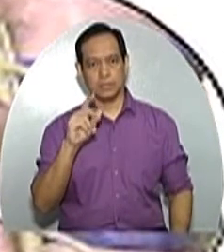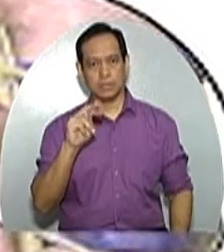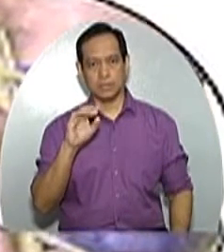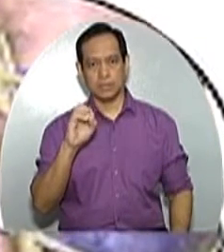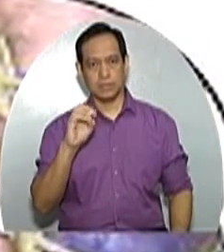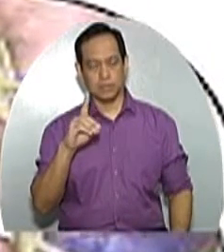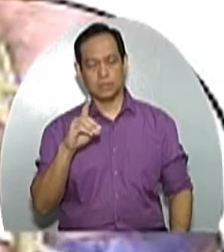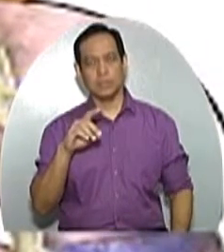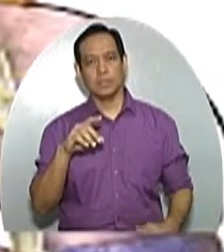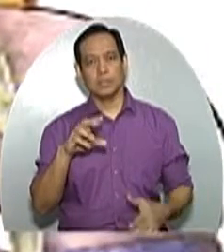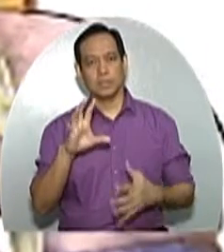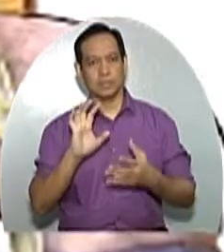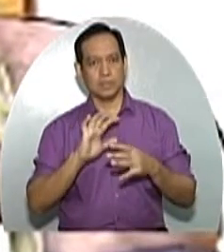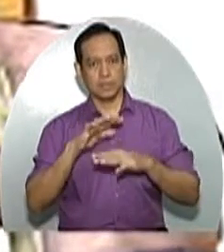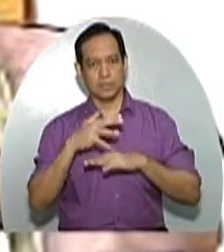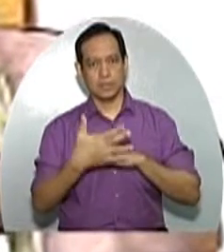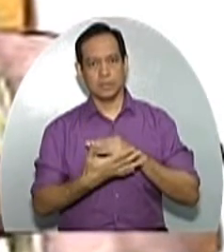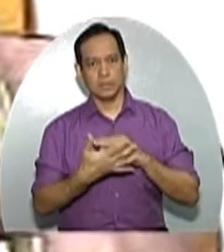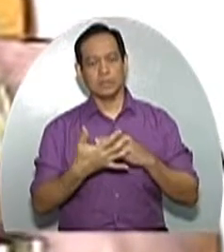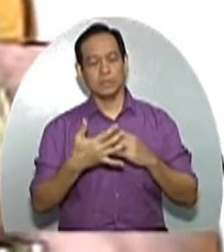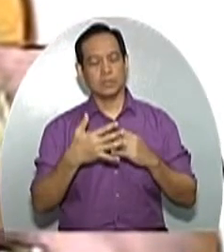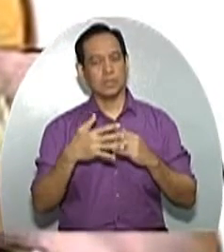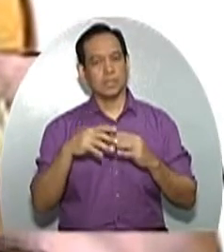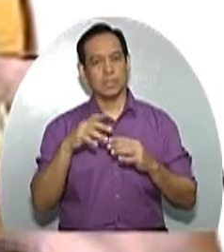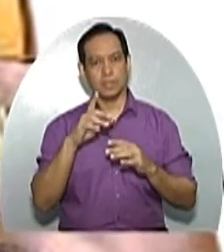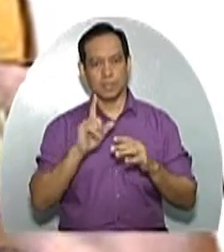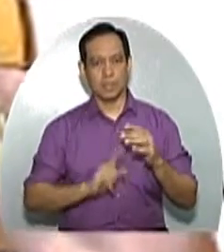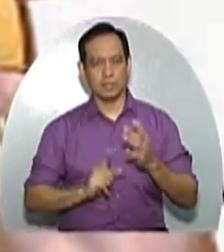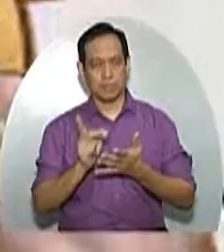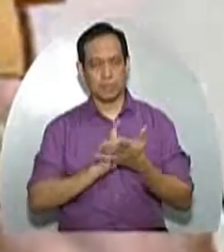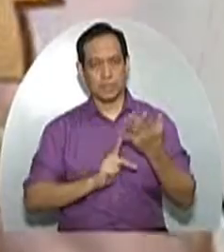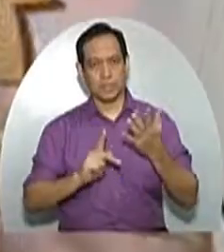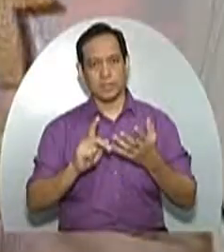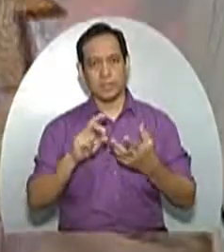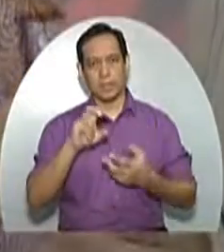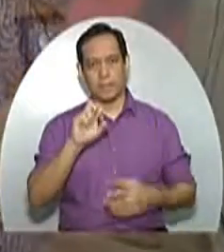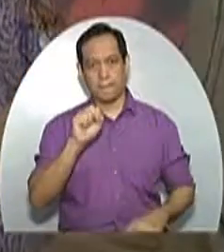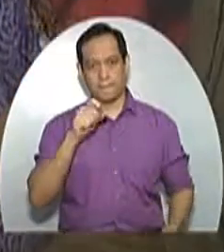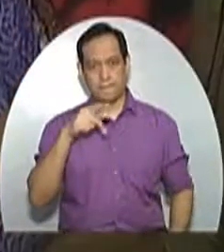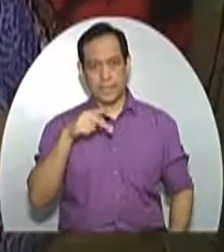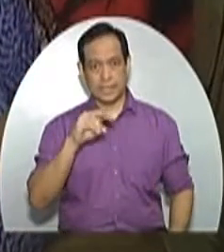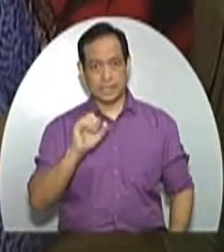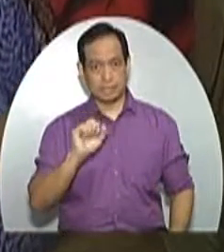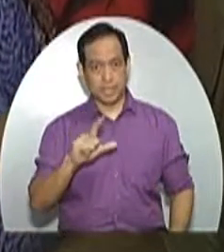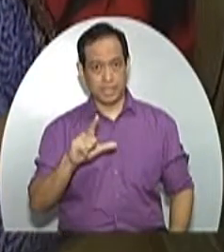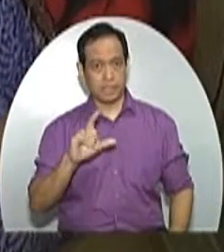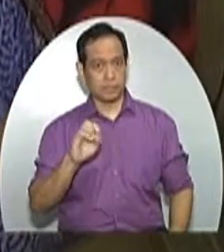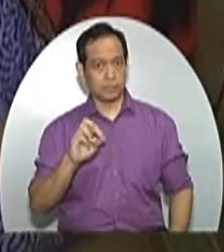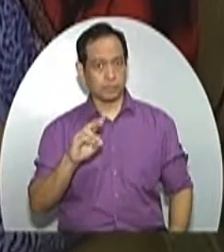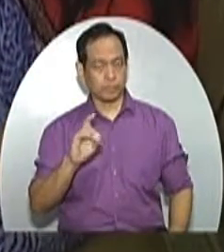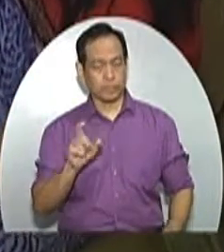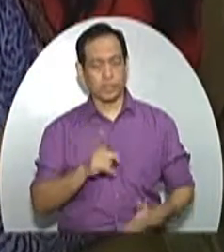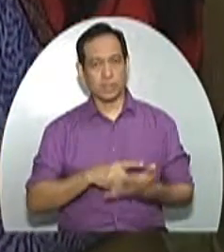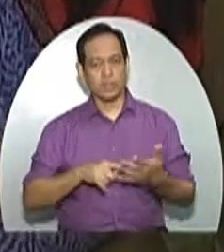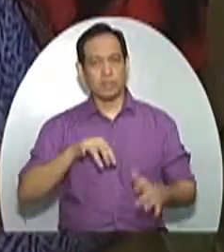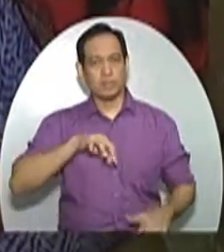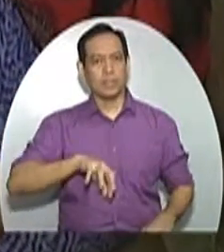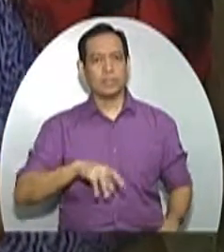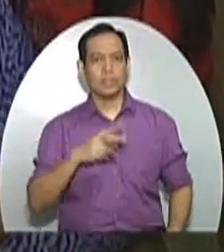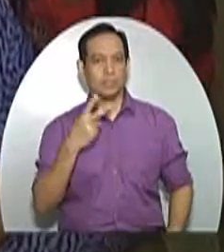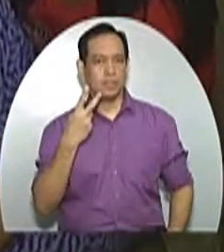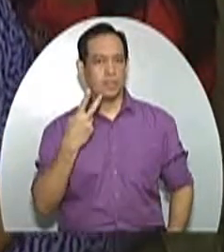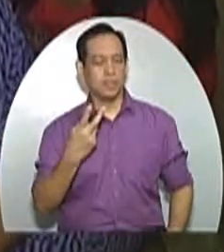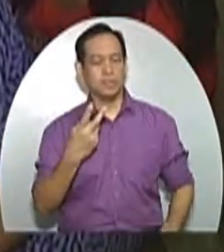na bumabalot sa bandang ibaba ng spinal cord. Dahil dito, tuluyang napaparalisa ang